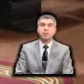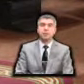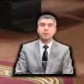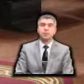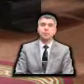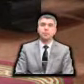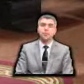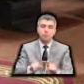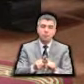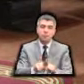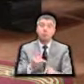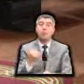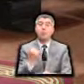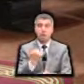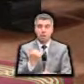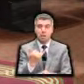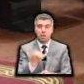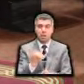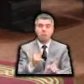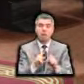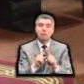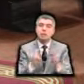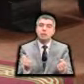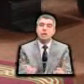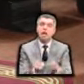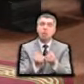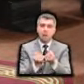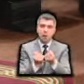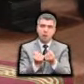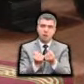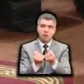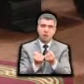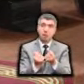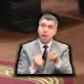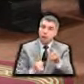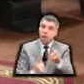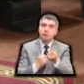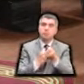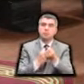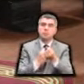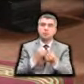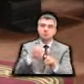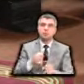رصيد عقاري مهم من أجل التنمية، واللي خصو يمشي من أجل التنمية ويتم